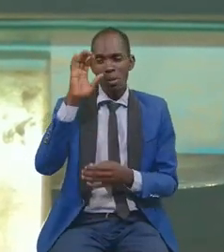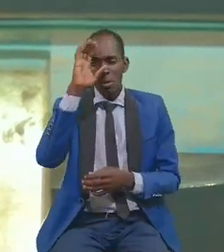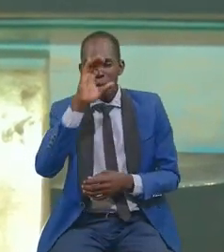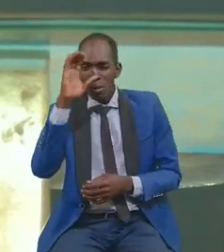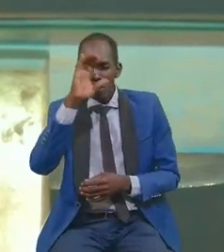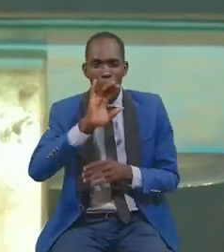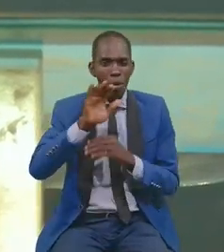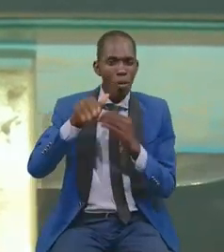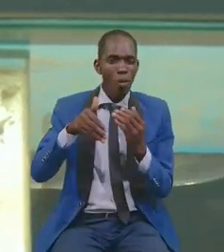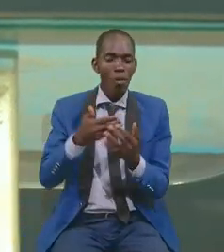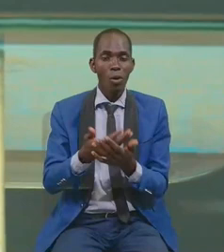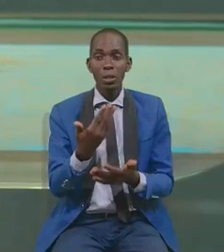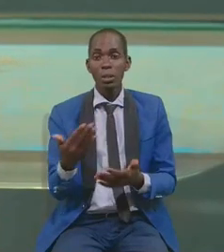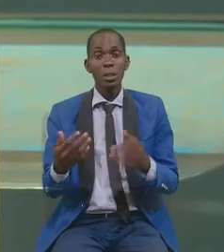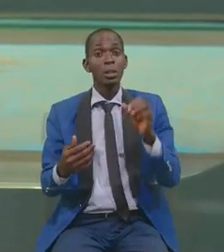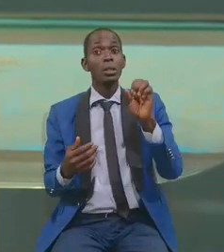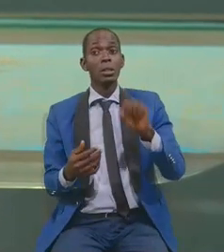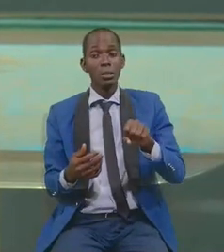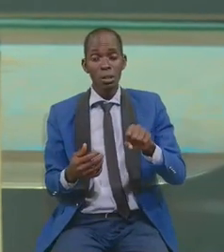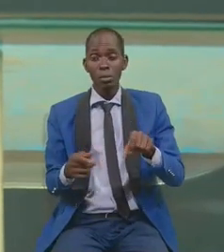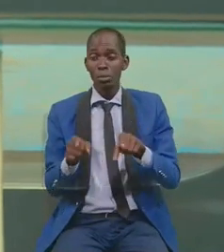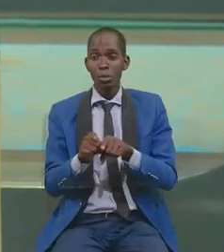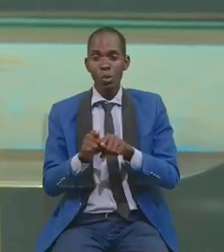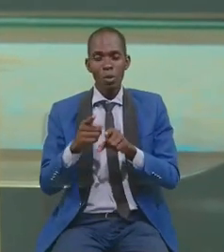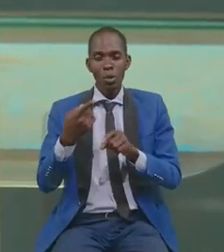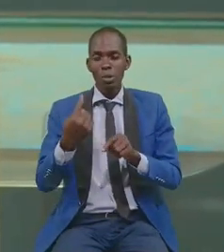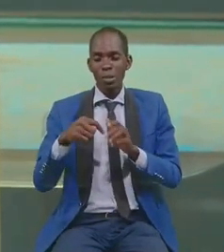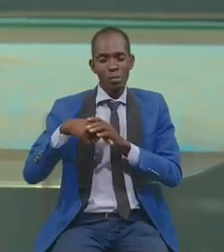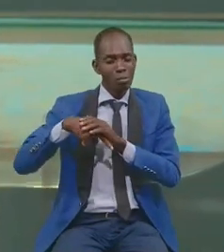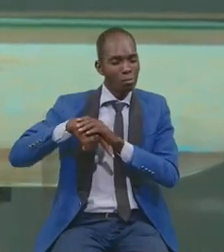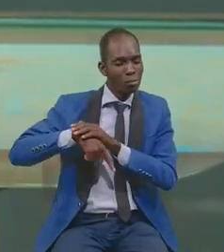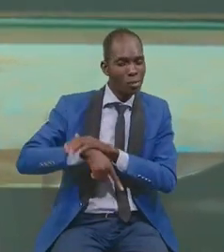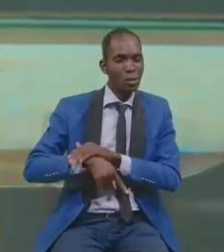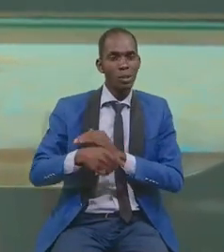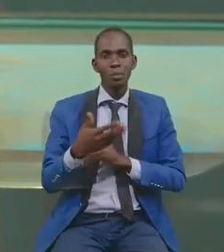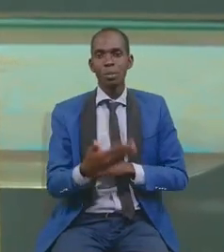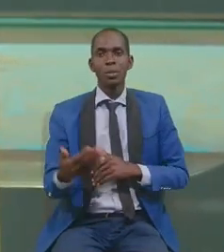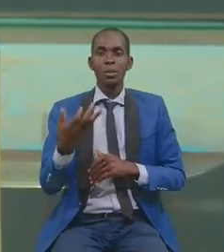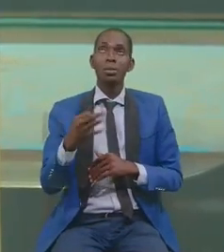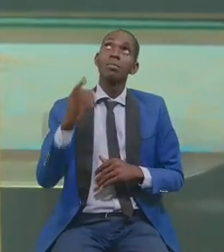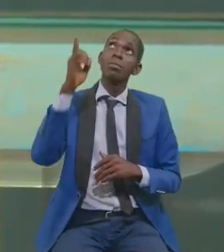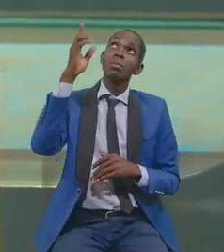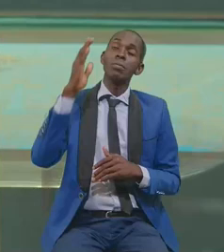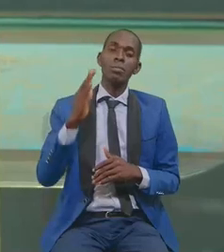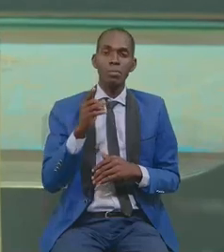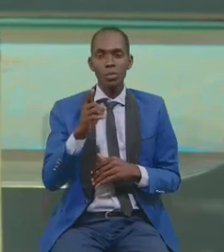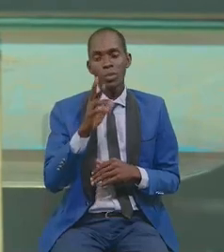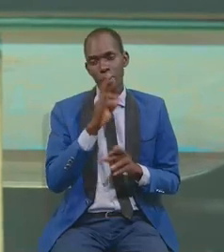même les profondeurs de Dieu. Vous êtes déjà prêt à